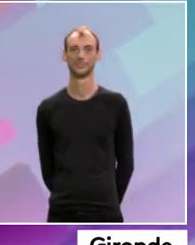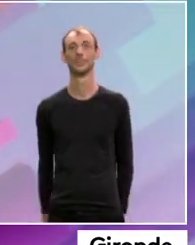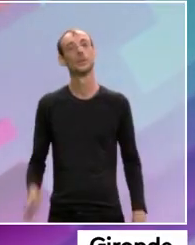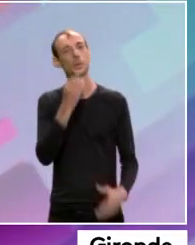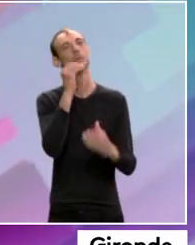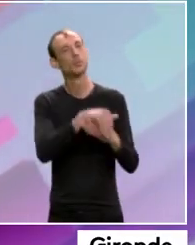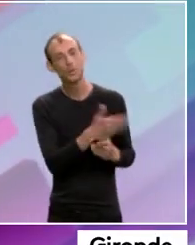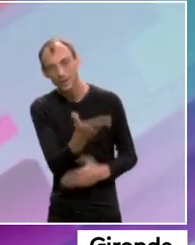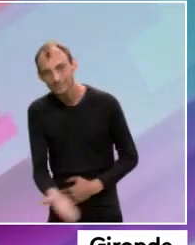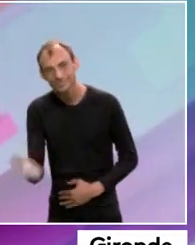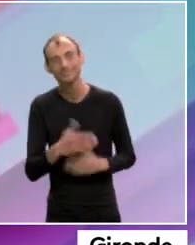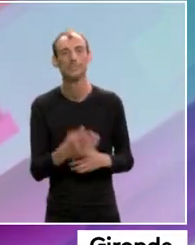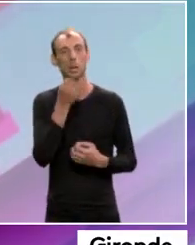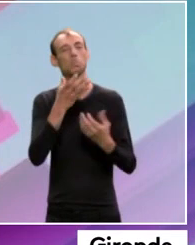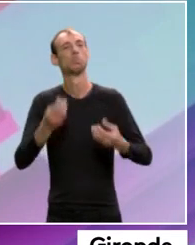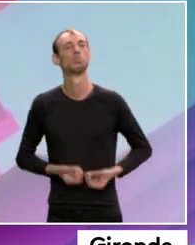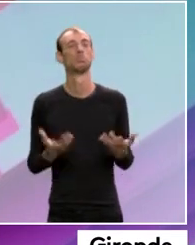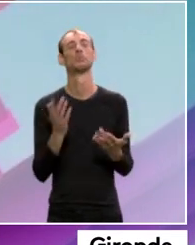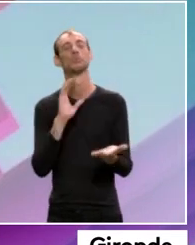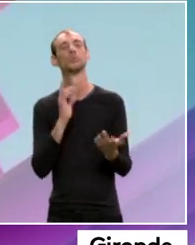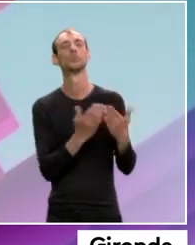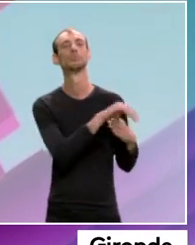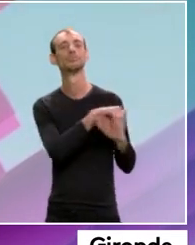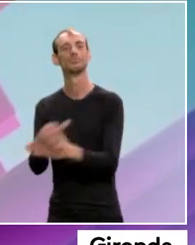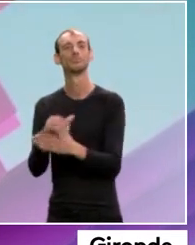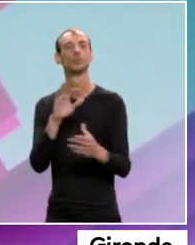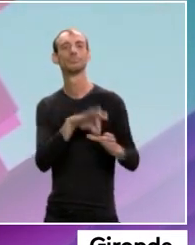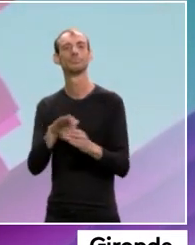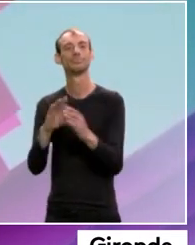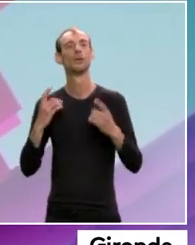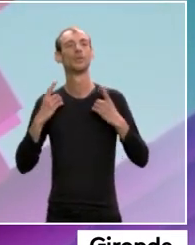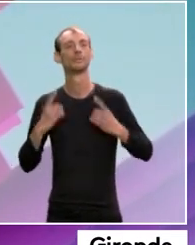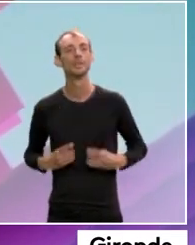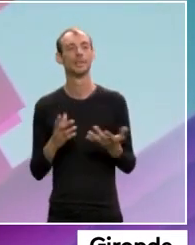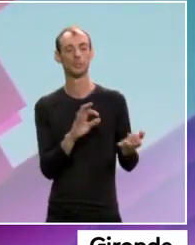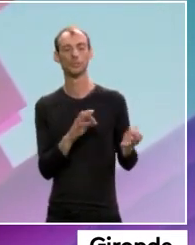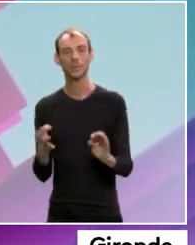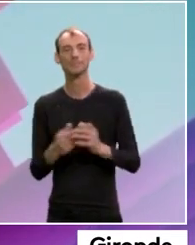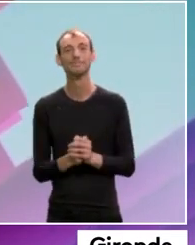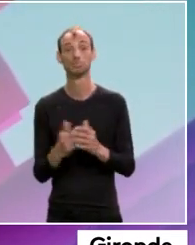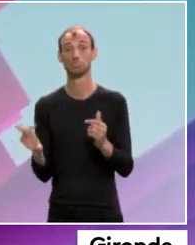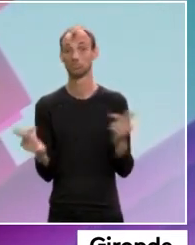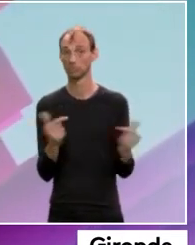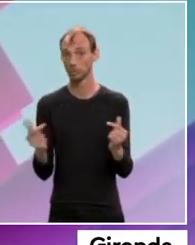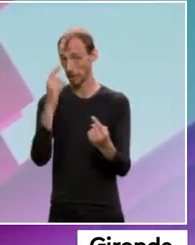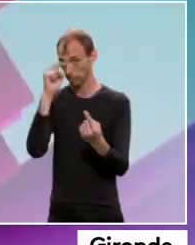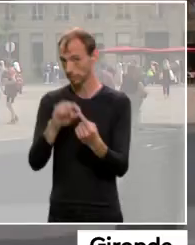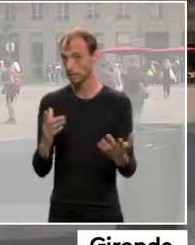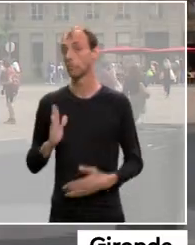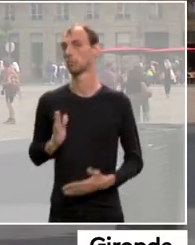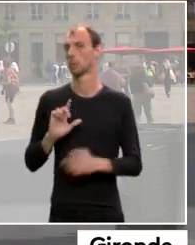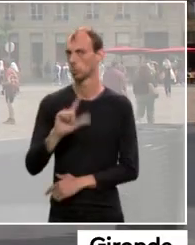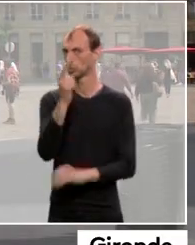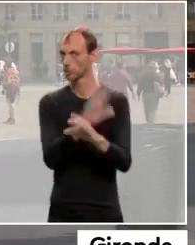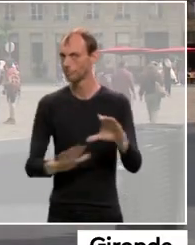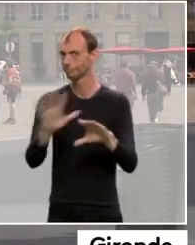bonsoir à toutes et à tous bienvenue pour la suite de cette soirée spéciale élection législatives le débat consacré maintenant à la deuxième circonscription